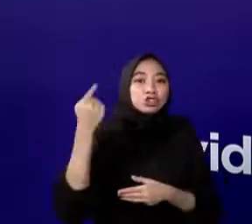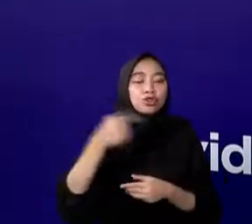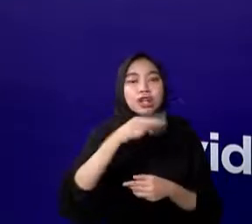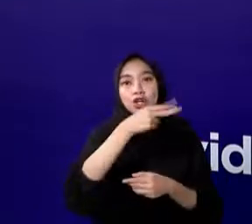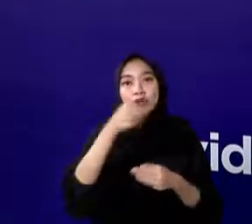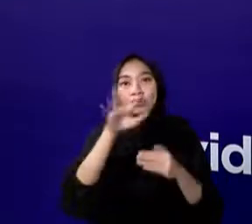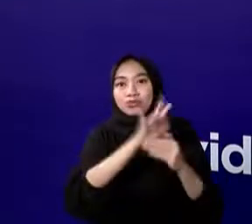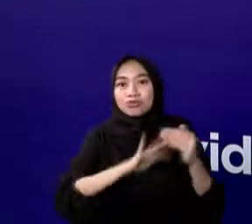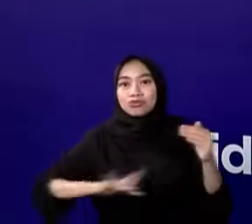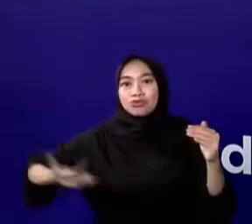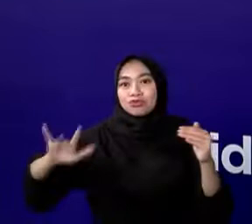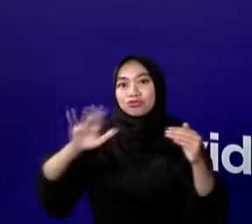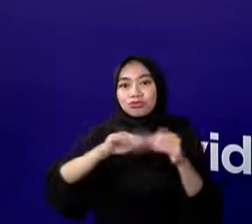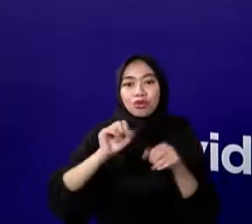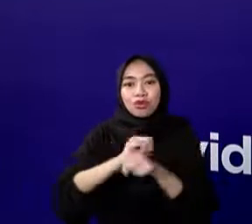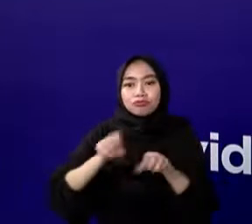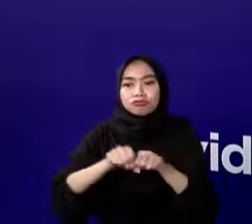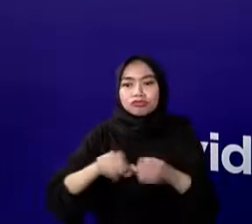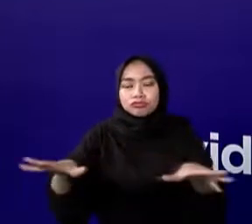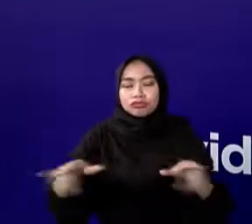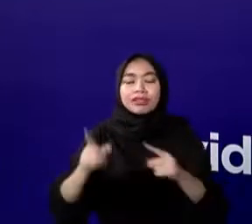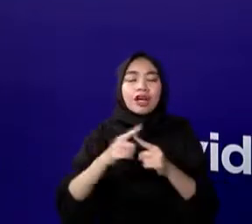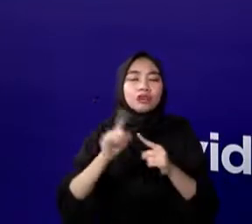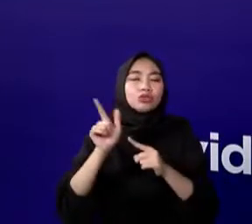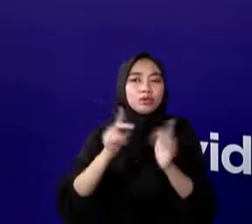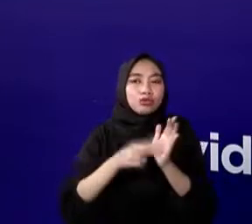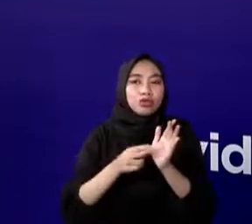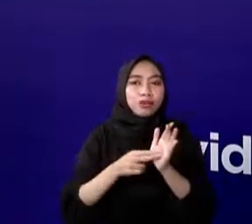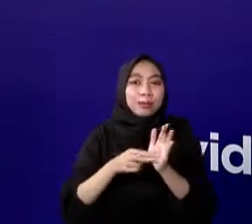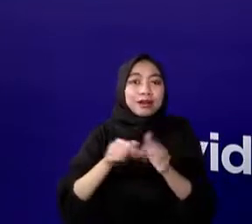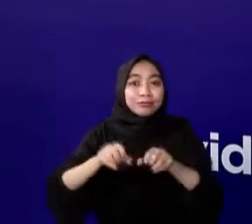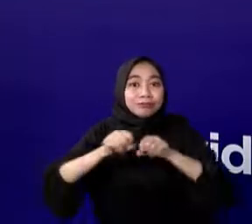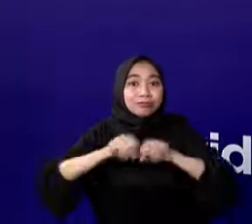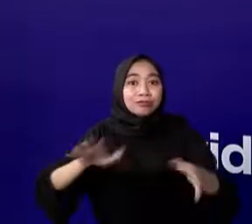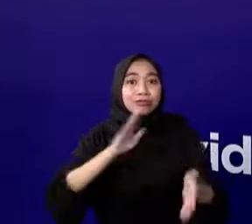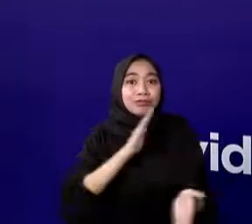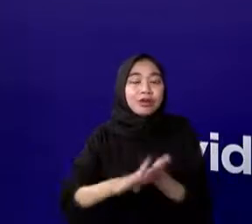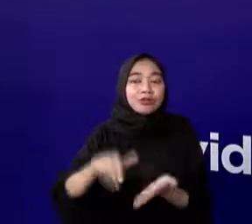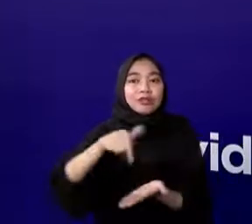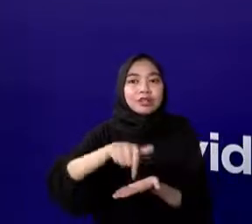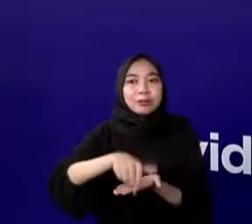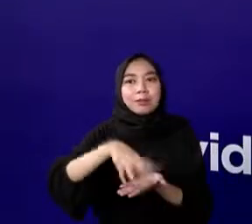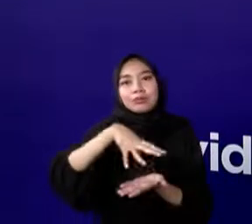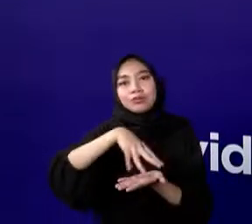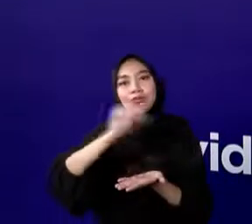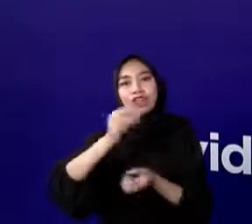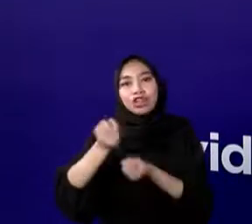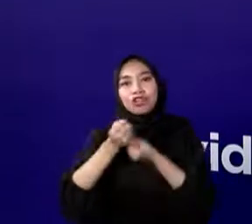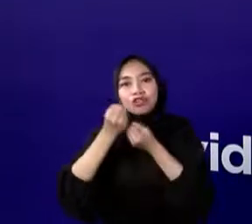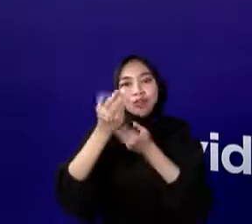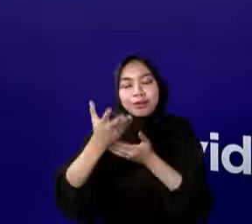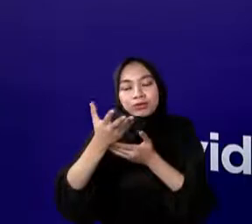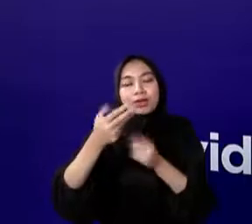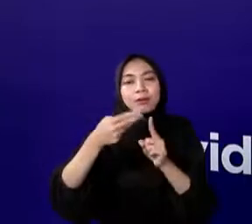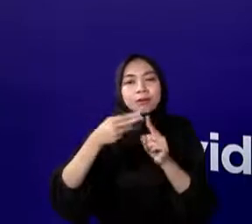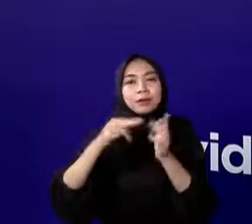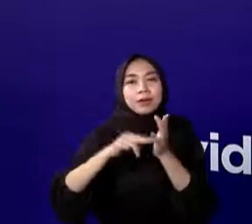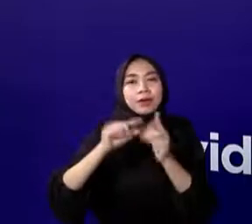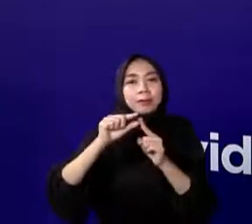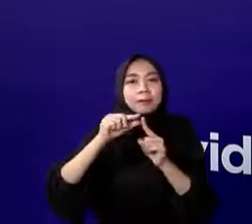17 November 2020 yang disiarkan secara langsung dari Media Center Satuan Tugas Penanganan